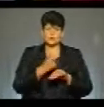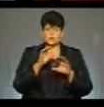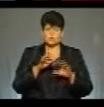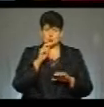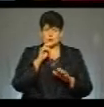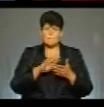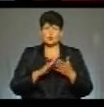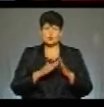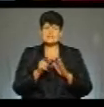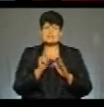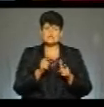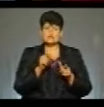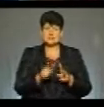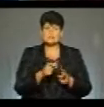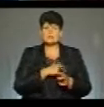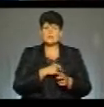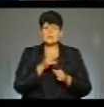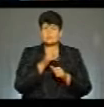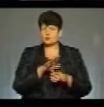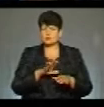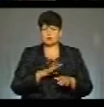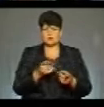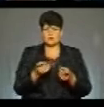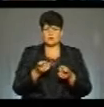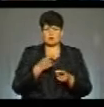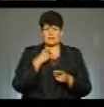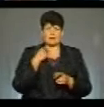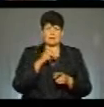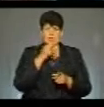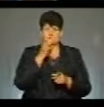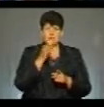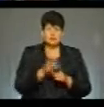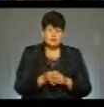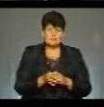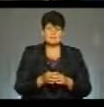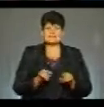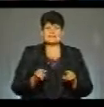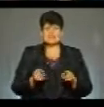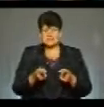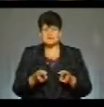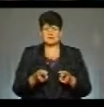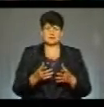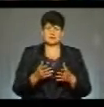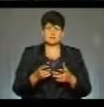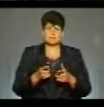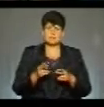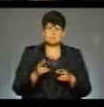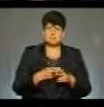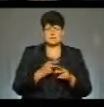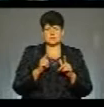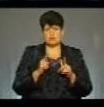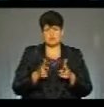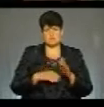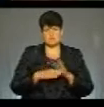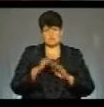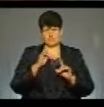положення, згідно з яким депутатів не можна було притягнути до кримінальної відповідальності, затримати чи взяти під варту без згоди